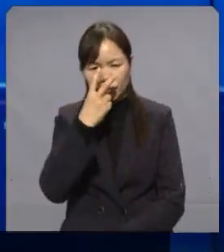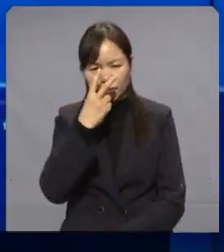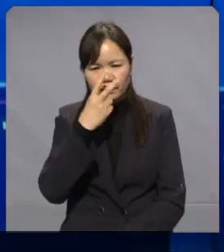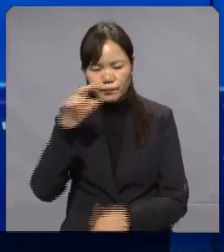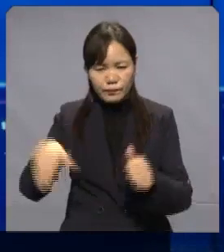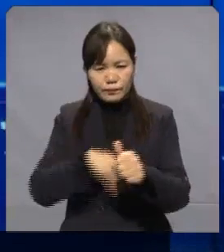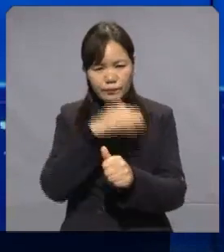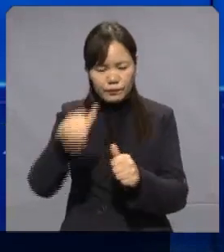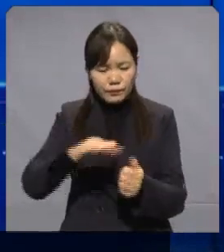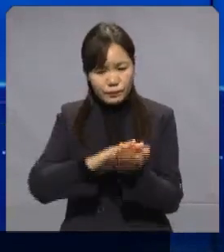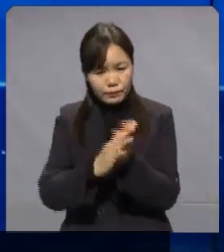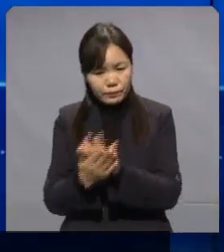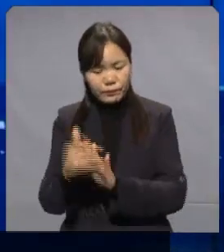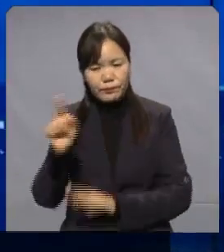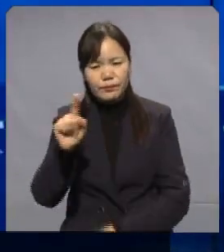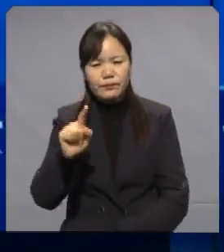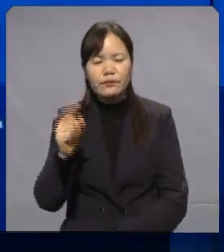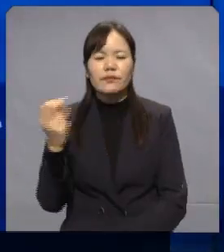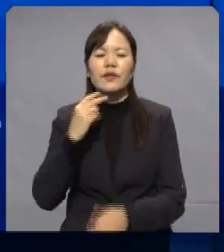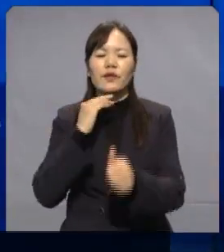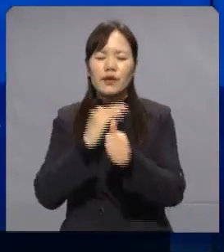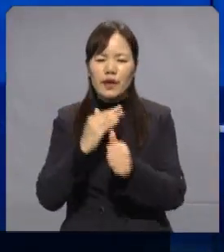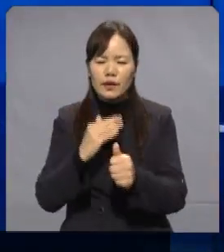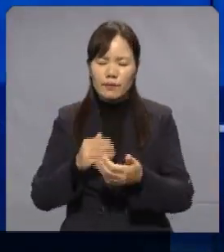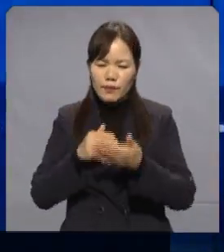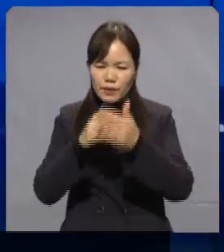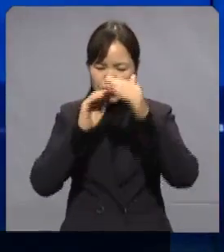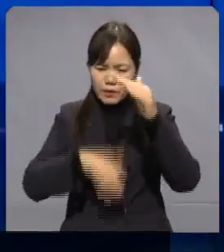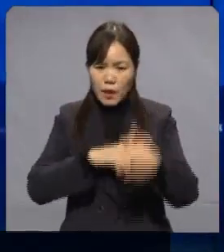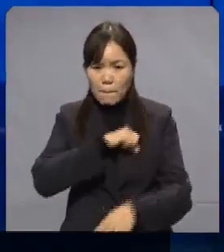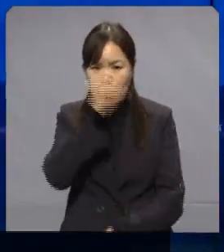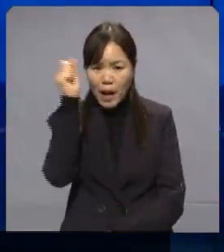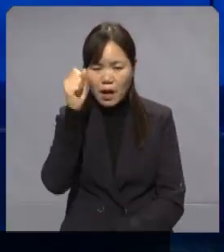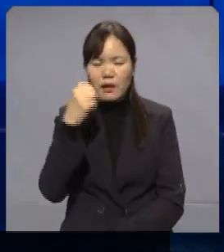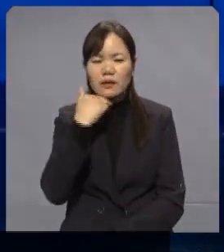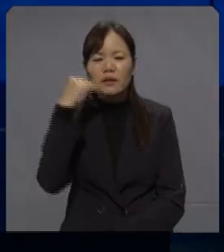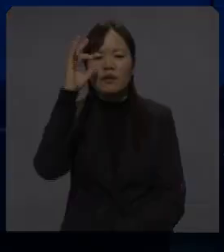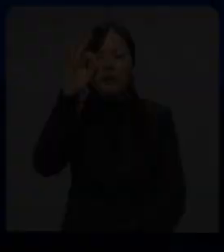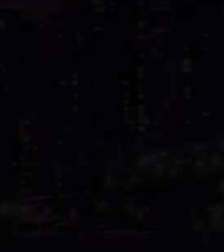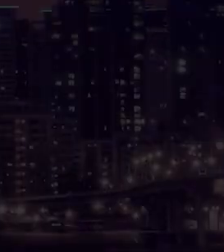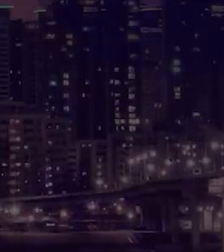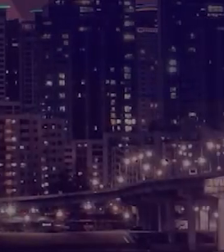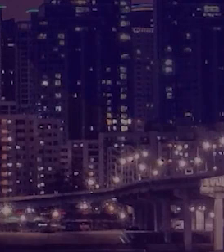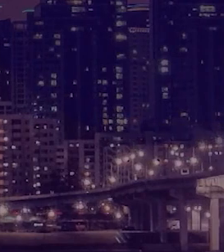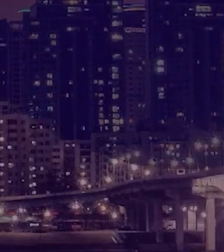국면으로 이어질지 그리고 해임 건의안 처리가 될지 지켜봐야 되겠습니다.